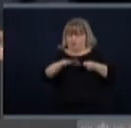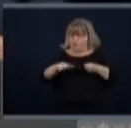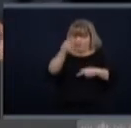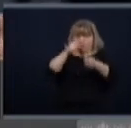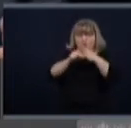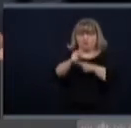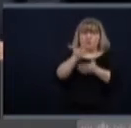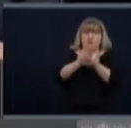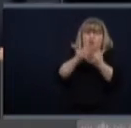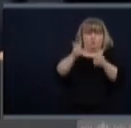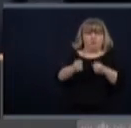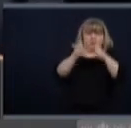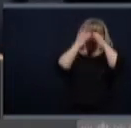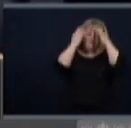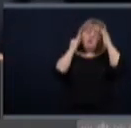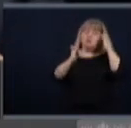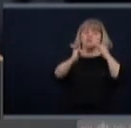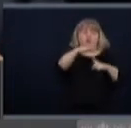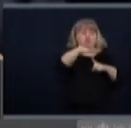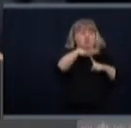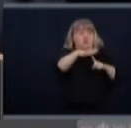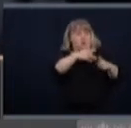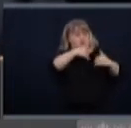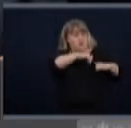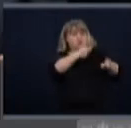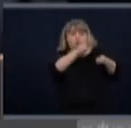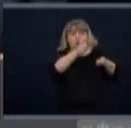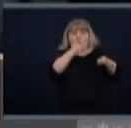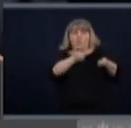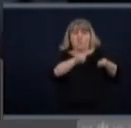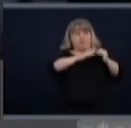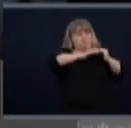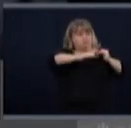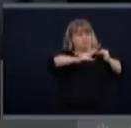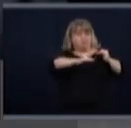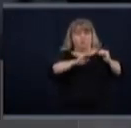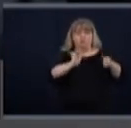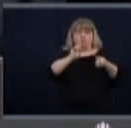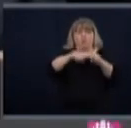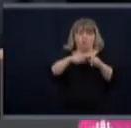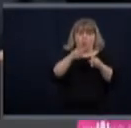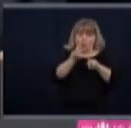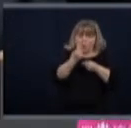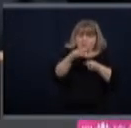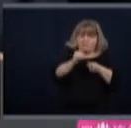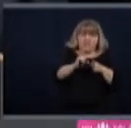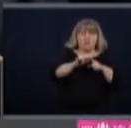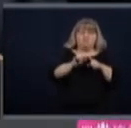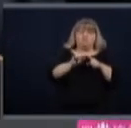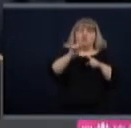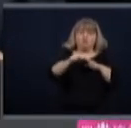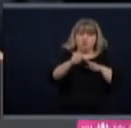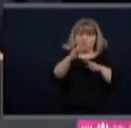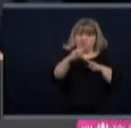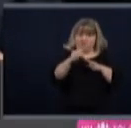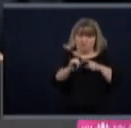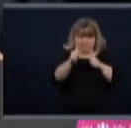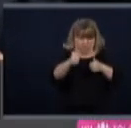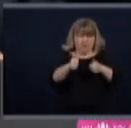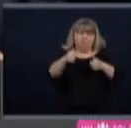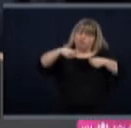si la situation reste sous contrôle d'ici le 11 et le 19 mai. Puis la cinquième